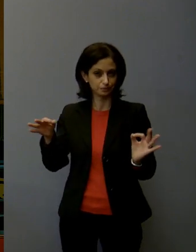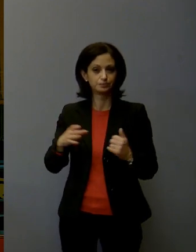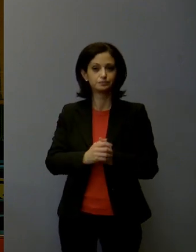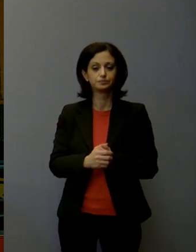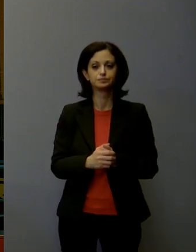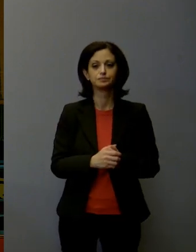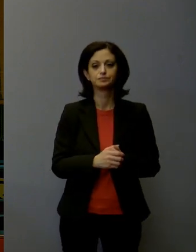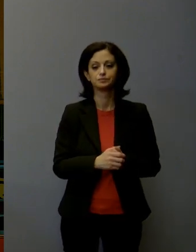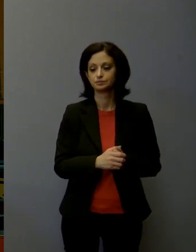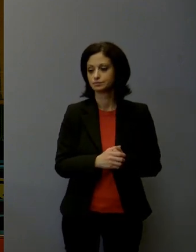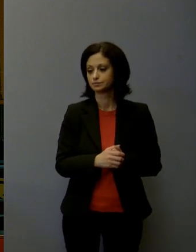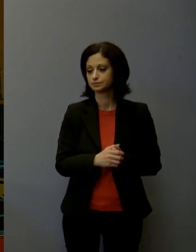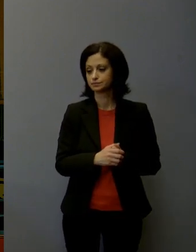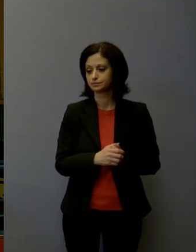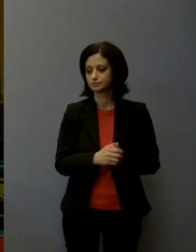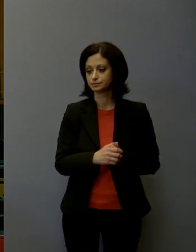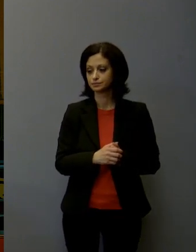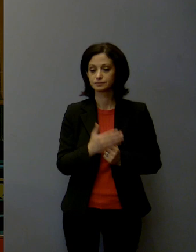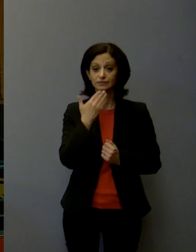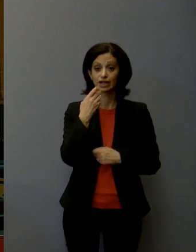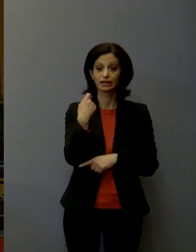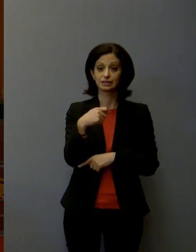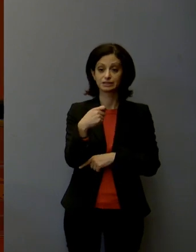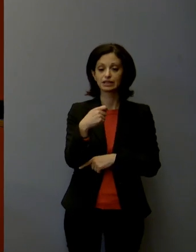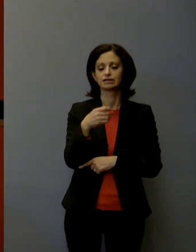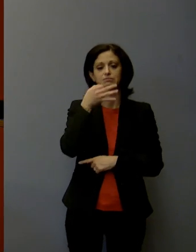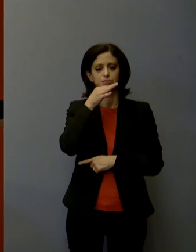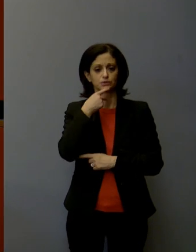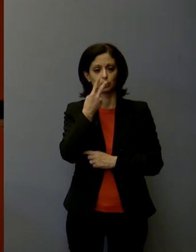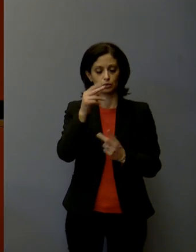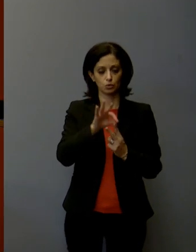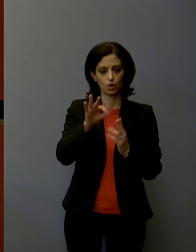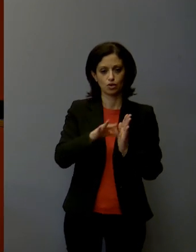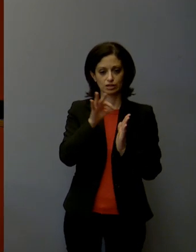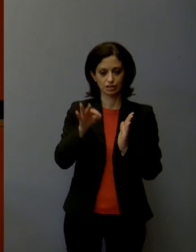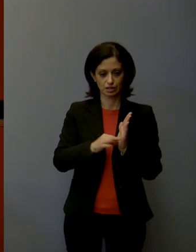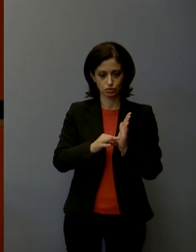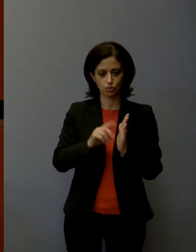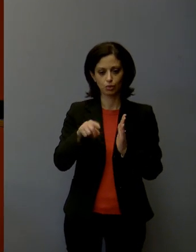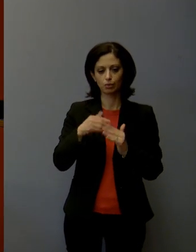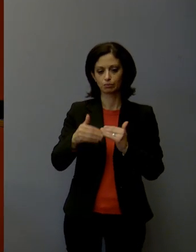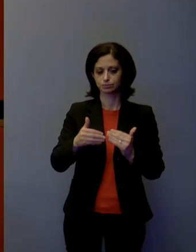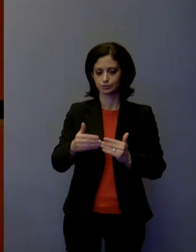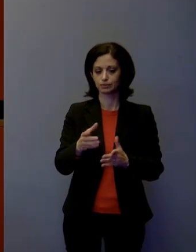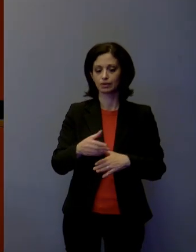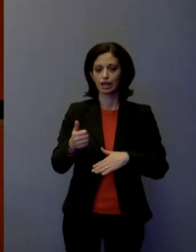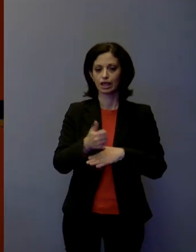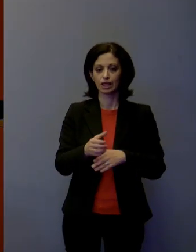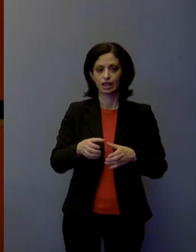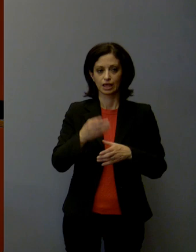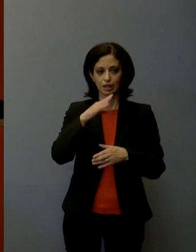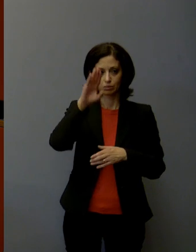illustrare Penso il presidente illustro due ordini del giorno e poi prosegue capogruppo